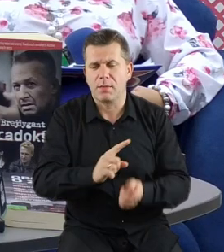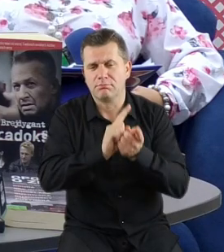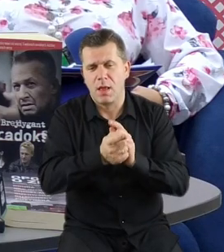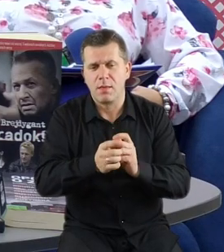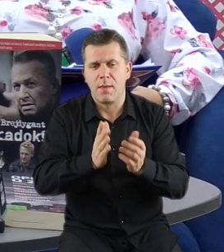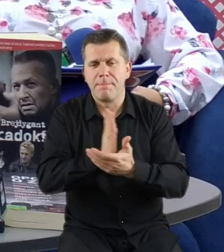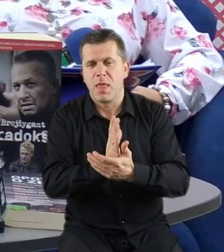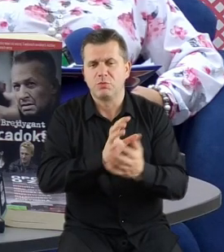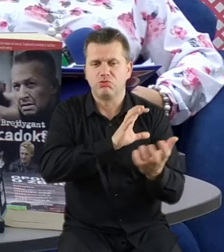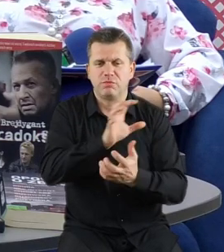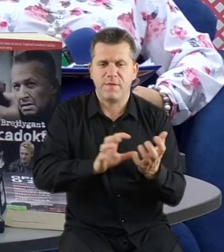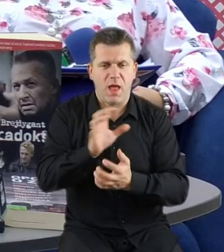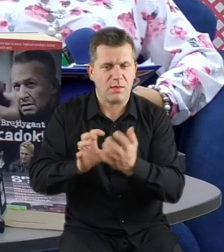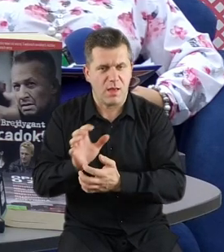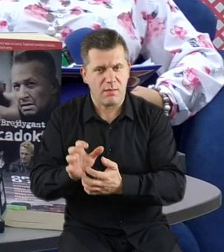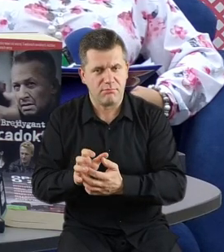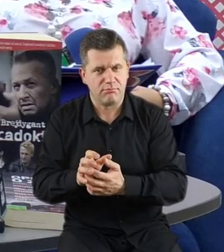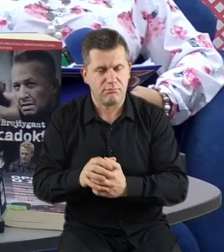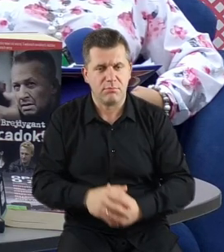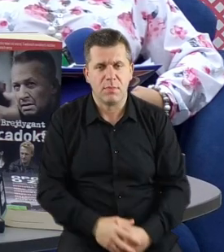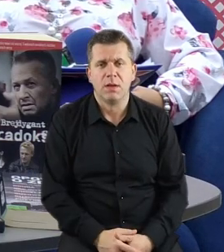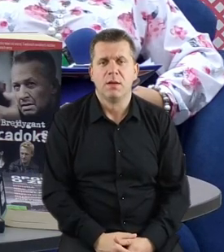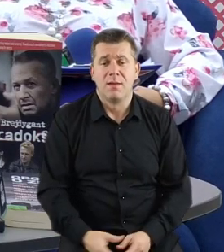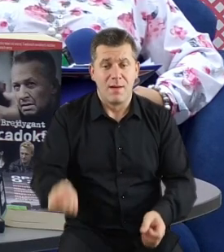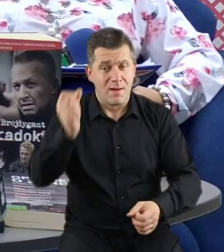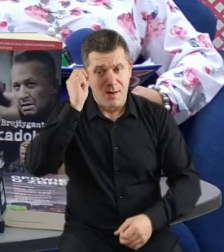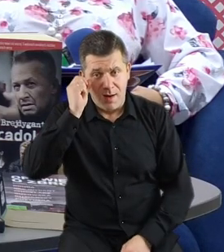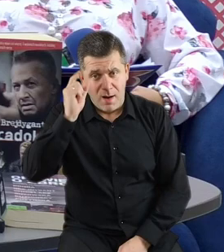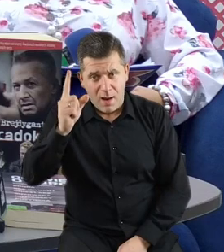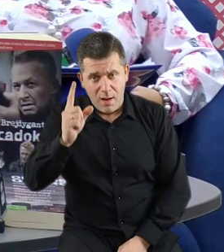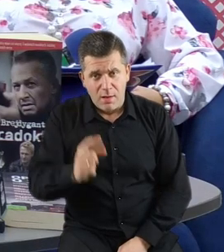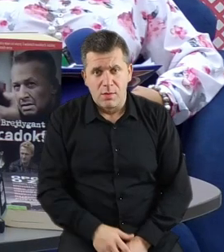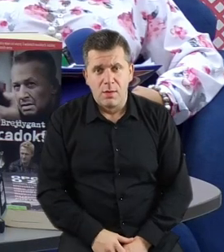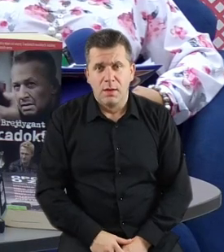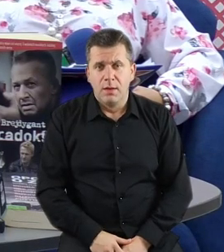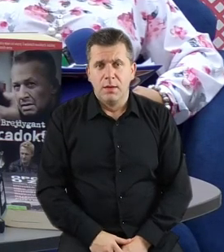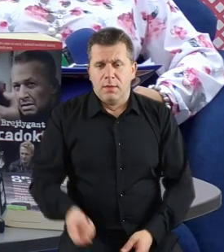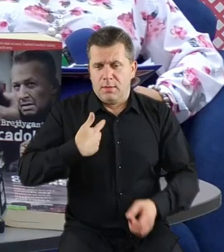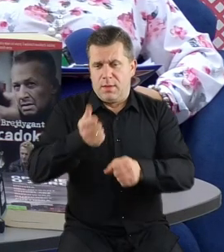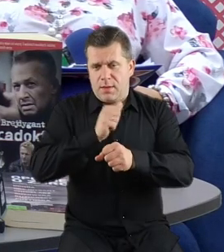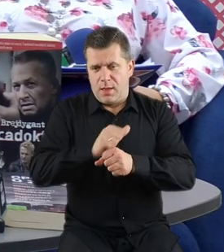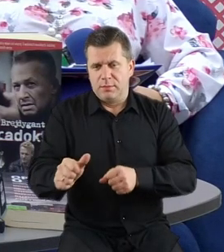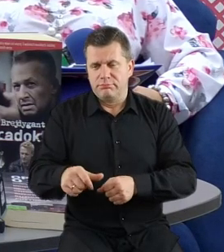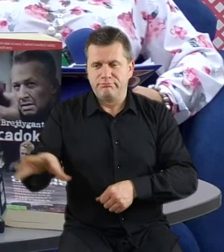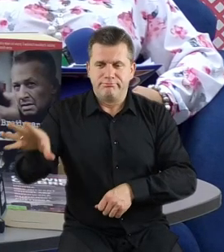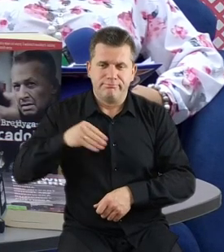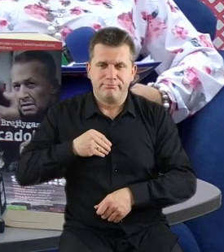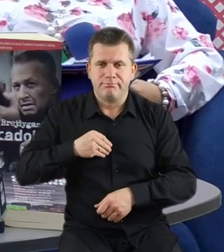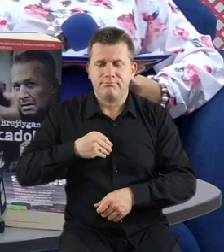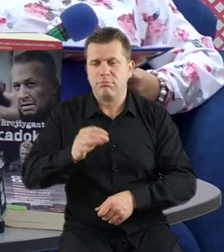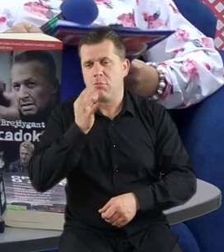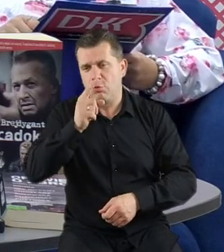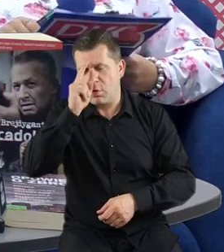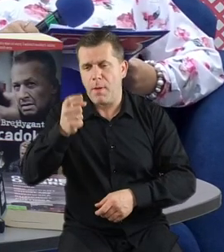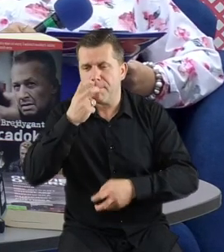między światami. To znaczy, że powiedzmy rano jestem z nastolatkami, którzy